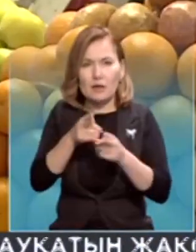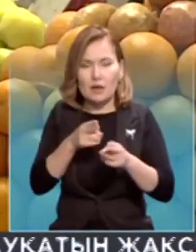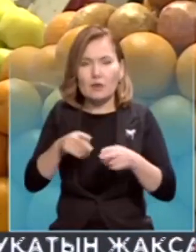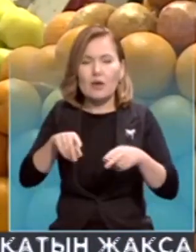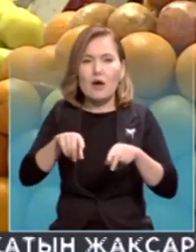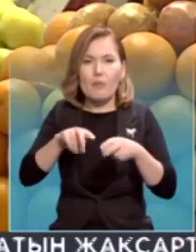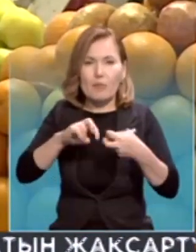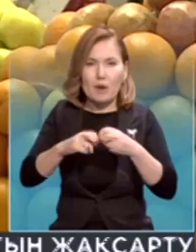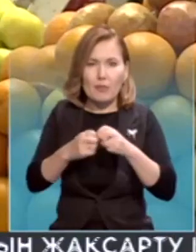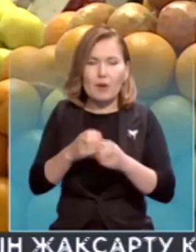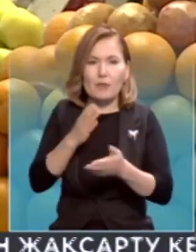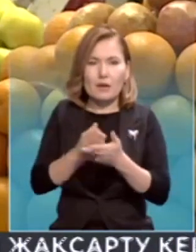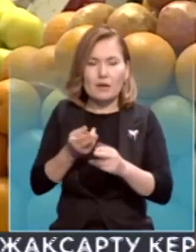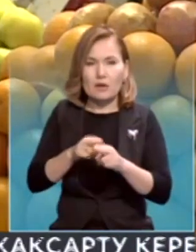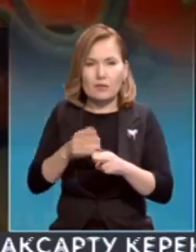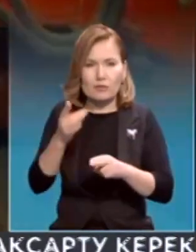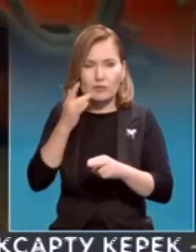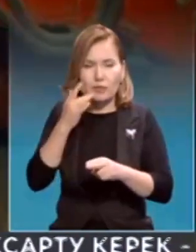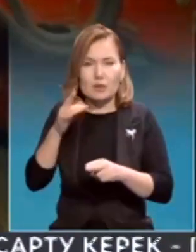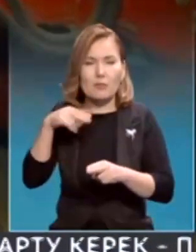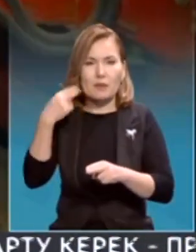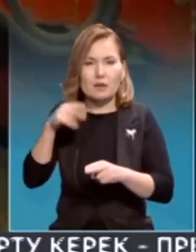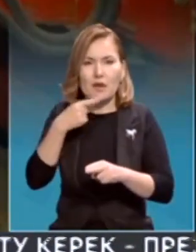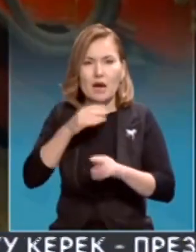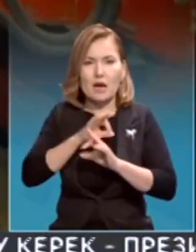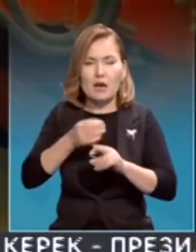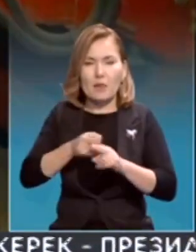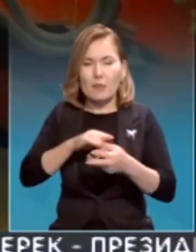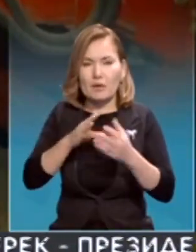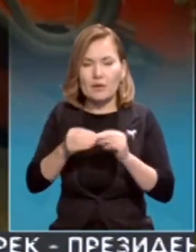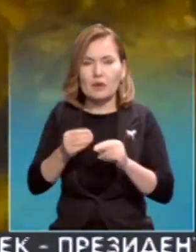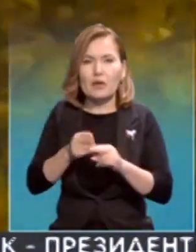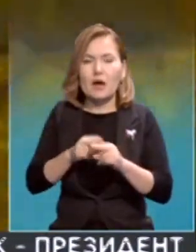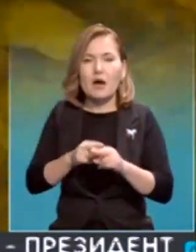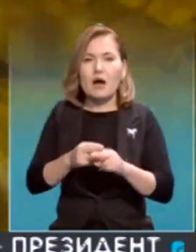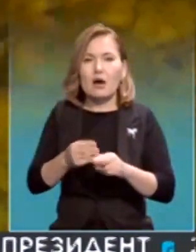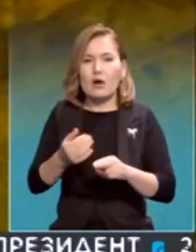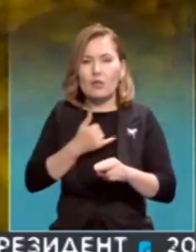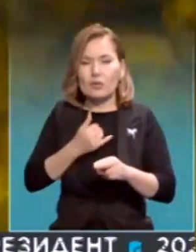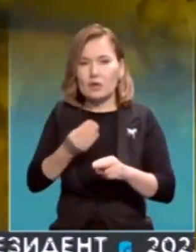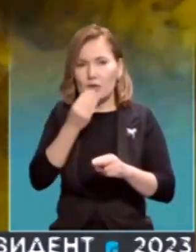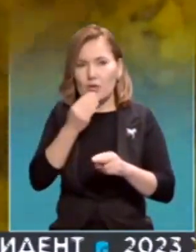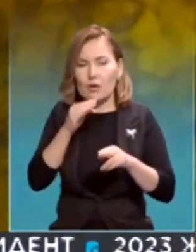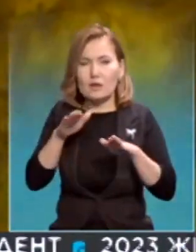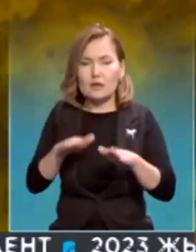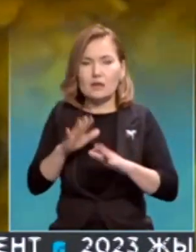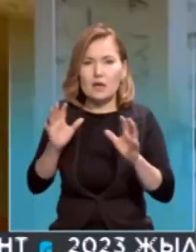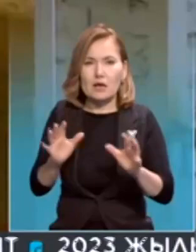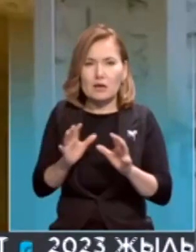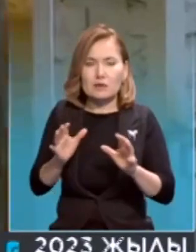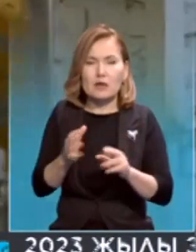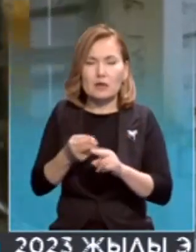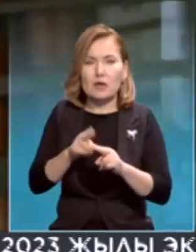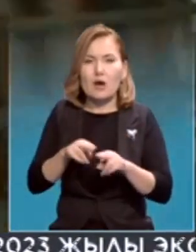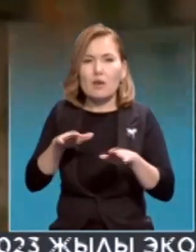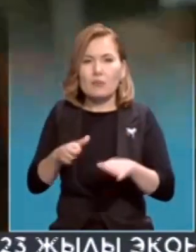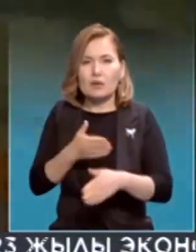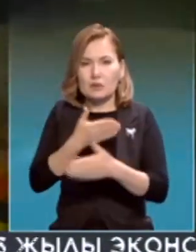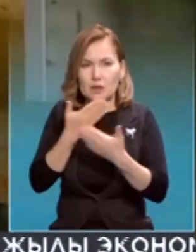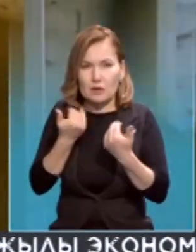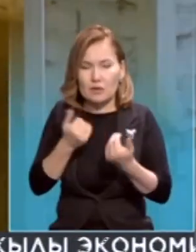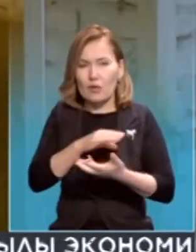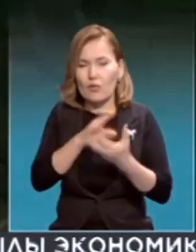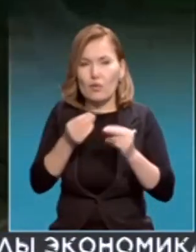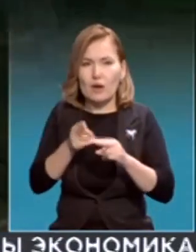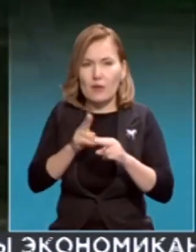жағдайды жауаптылардың есіне мықтап салды. Мәселе әсіресе тауар сақтайтын қоймаларға қатысты. Көкөніске орын болмаған соң шаруалар